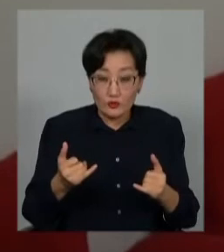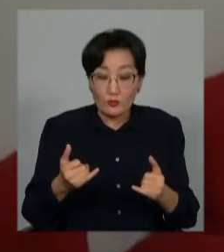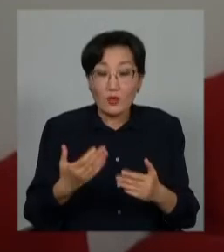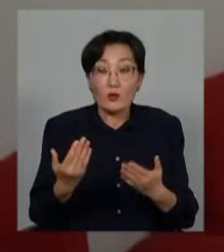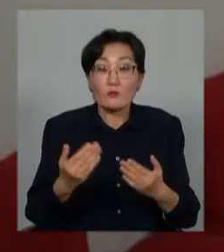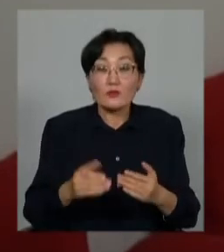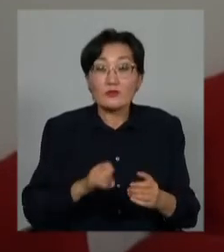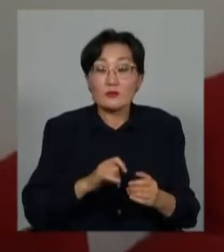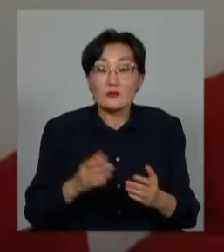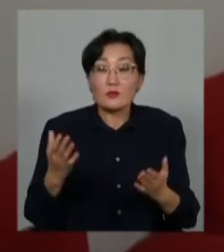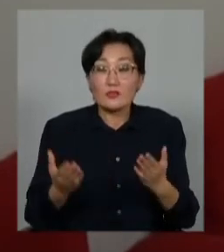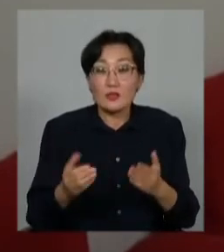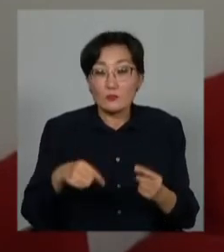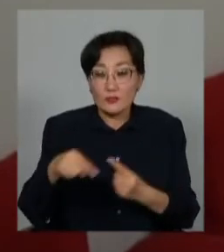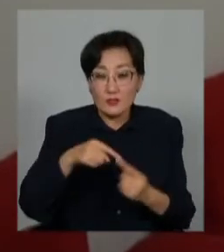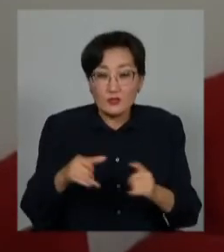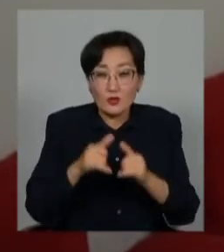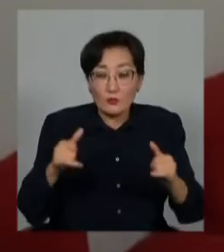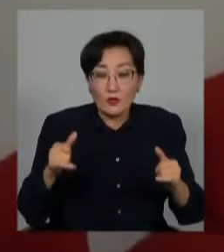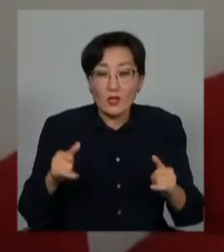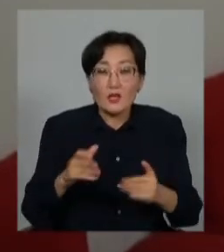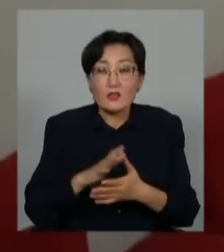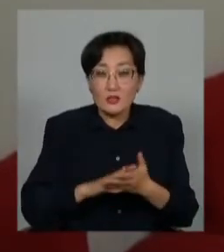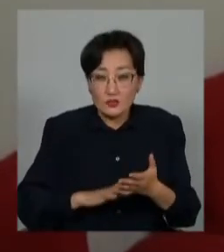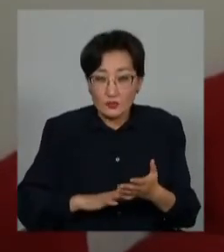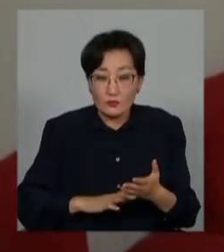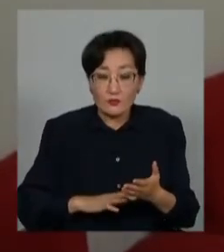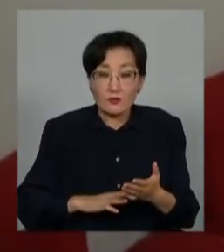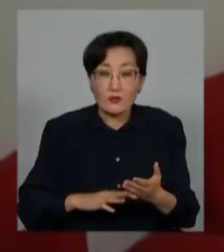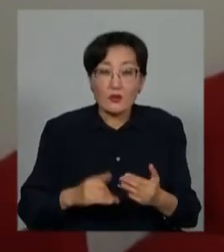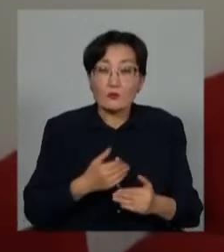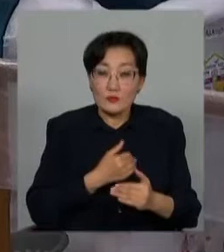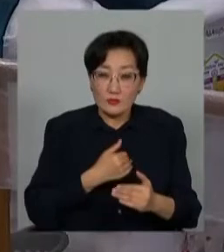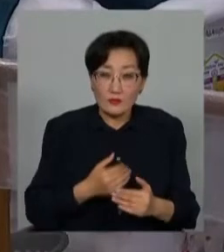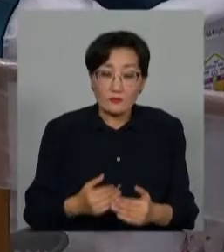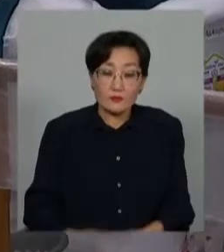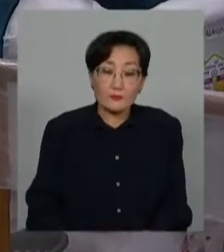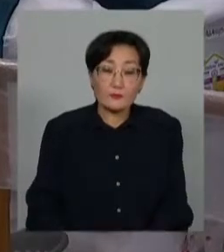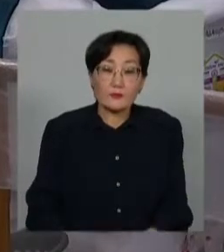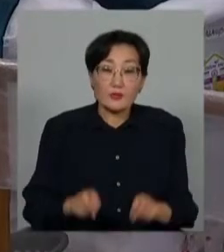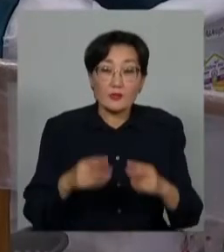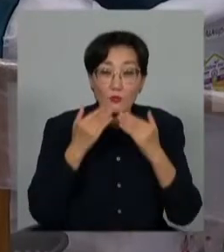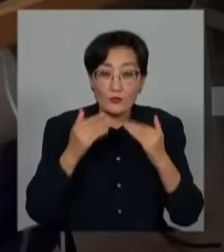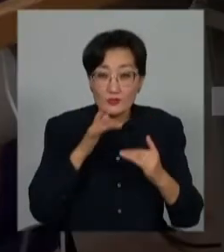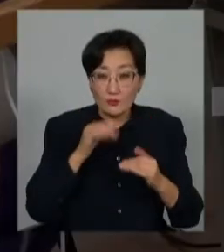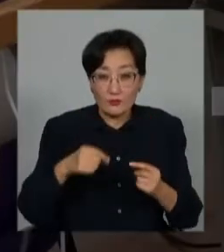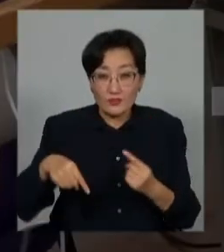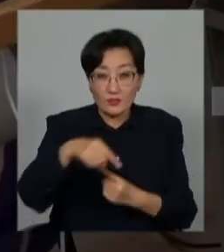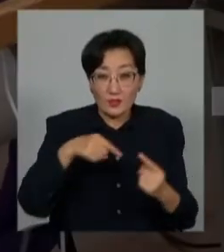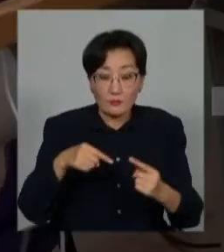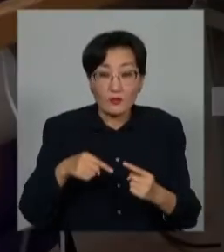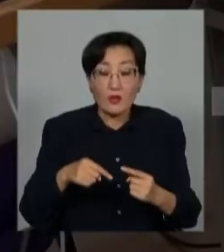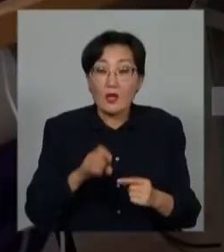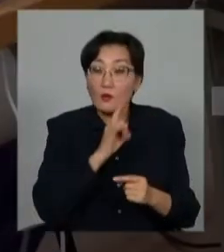кісілер биік белестерді бағындырсын, кәсібін одан ары дөңгелетсін деген ойдамыз. Мамандар соңғы уақытта кәсіпкерлікке бет